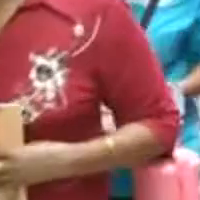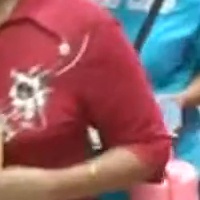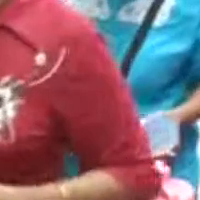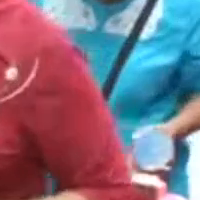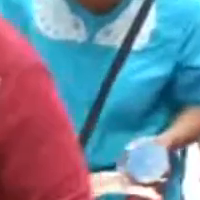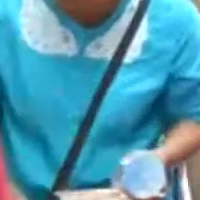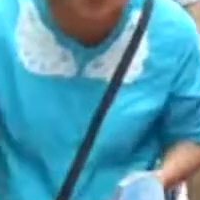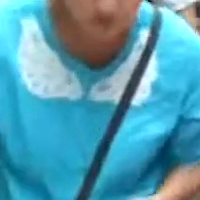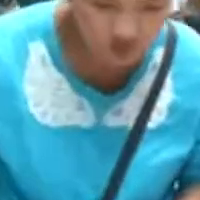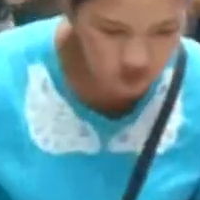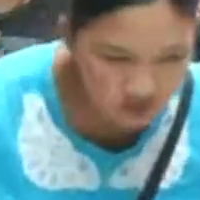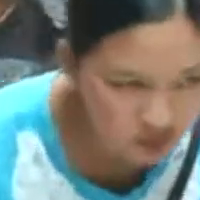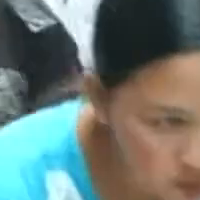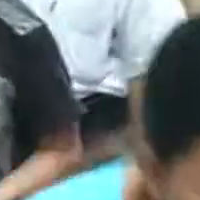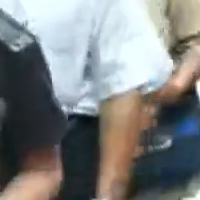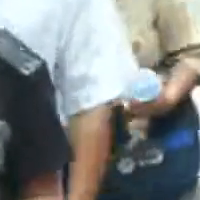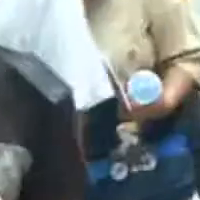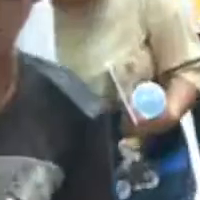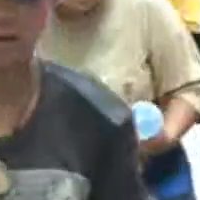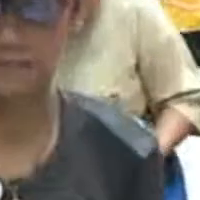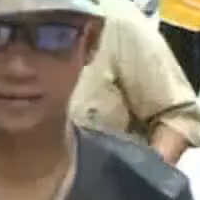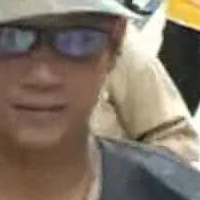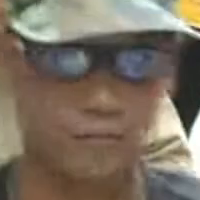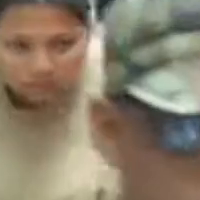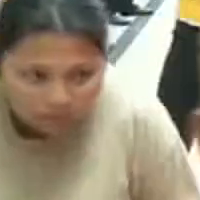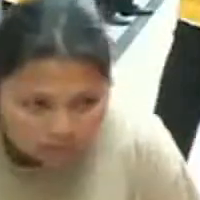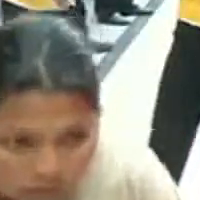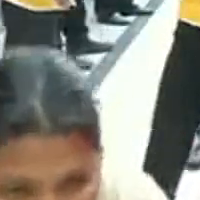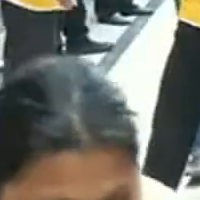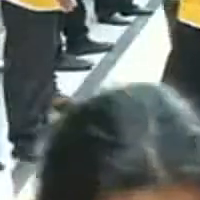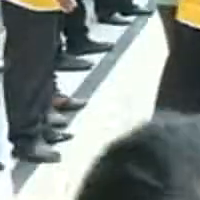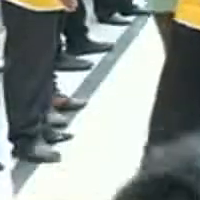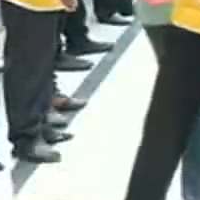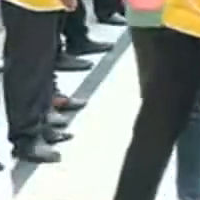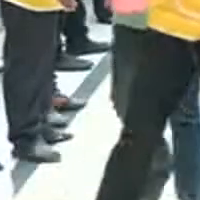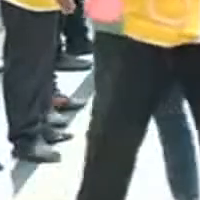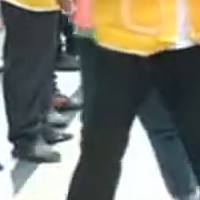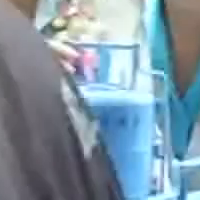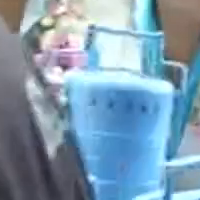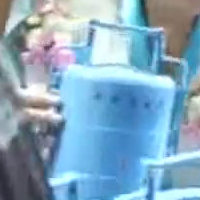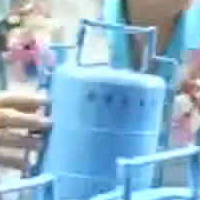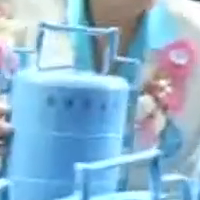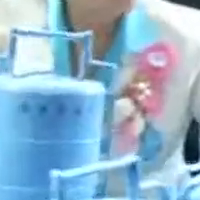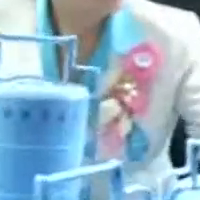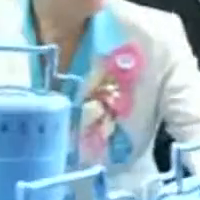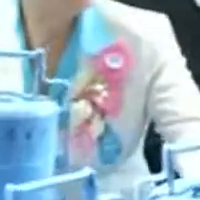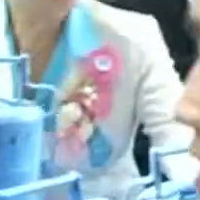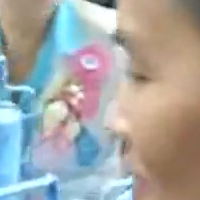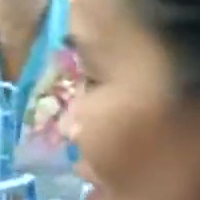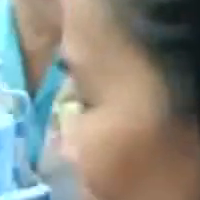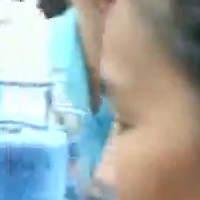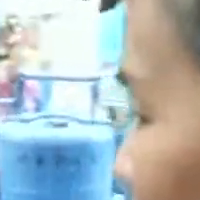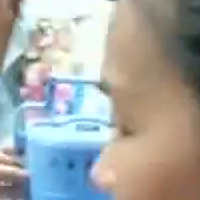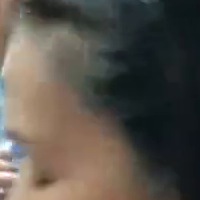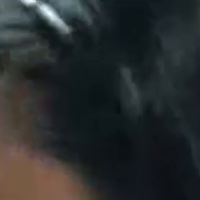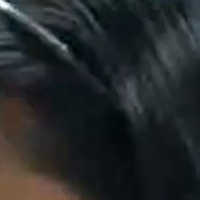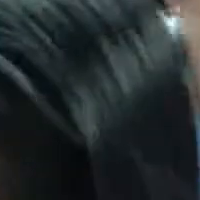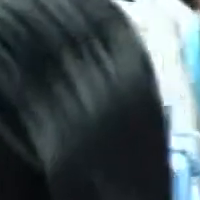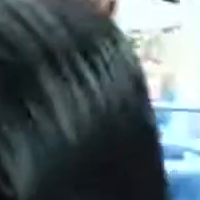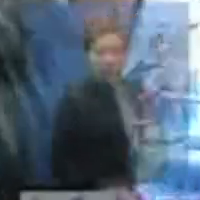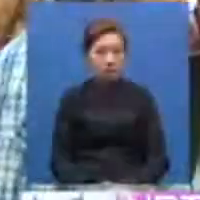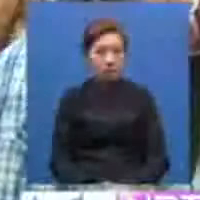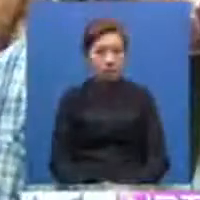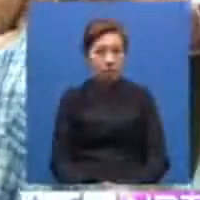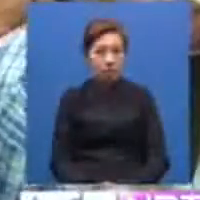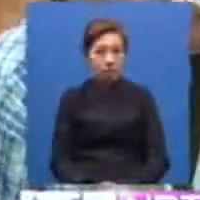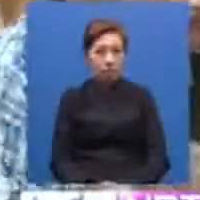นถึง 13:00นเนื่องในสัปดาห์วันแม่แห่งชาติประจำปี2557เพื่อเทิดพระเกียรติสมเด็จพระนางเจ้า